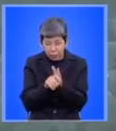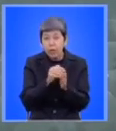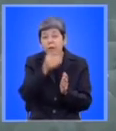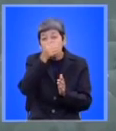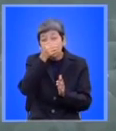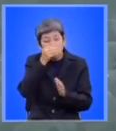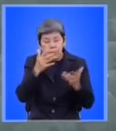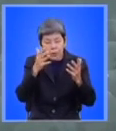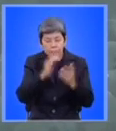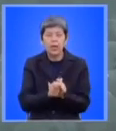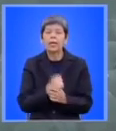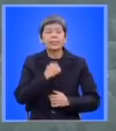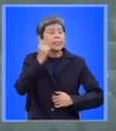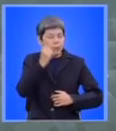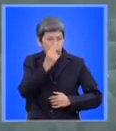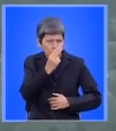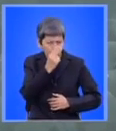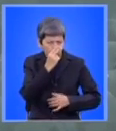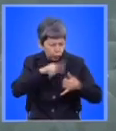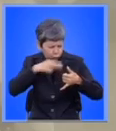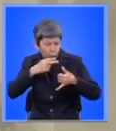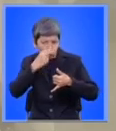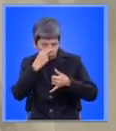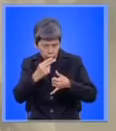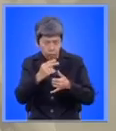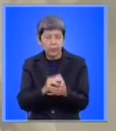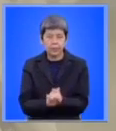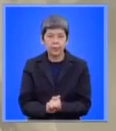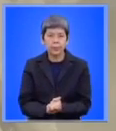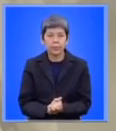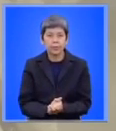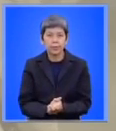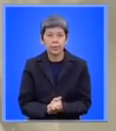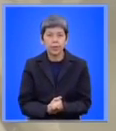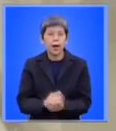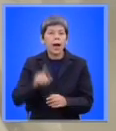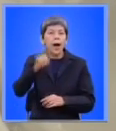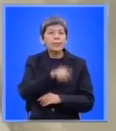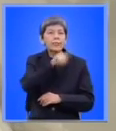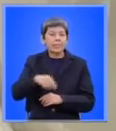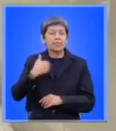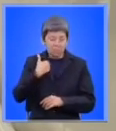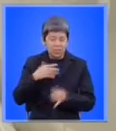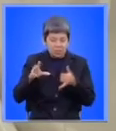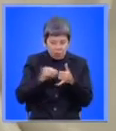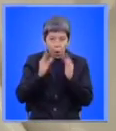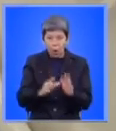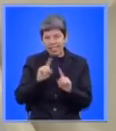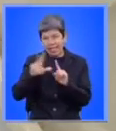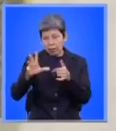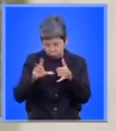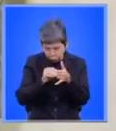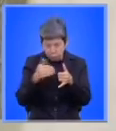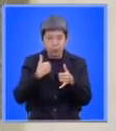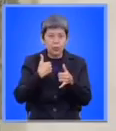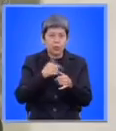นะแต่ก็ยังไงก็ตามก็ต้องมีการดูแลกันต่อไปส่วนที่อังกฤษครับพบผู้ติดเชื้อรายที่3ได้รับเชื้อขณ